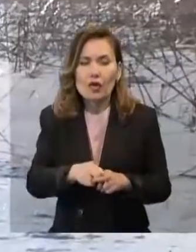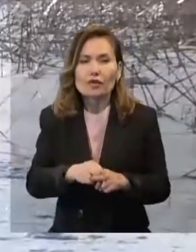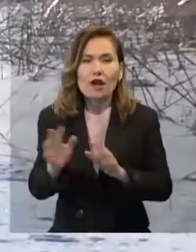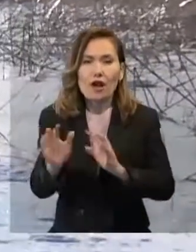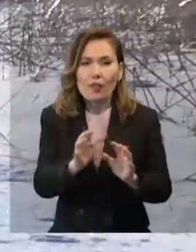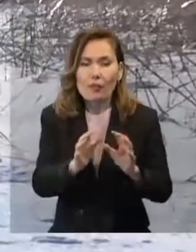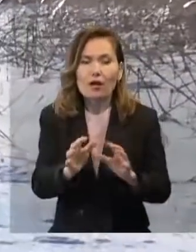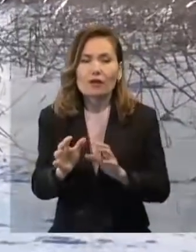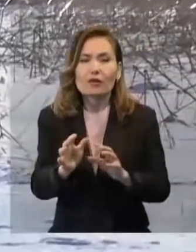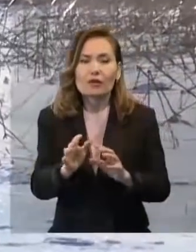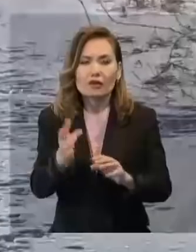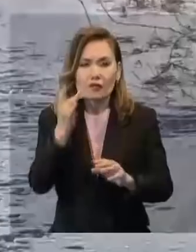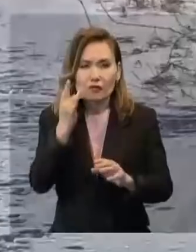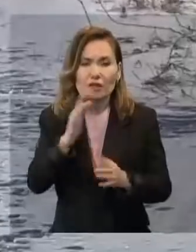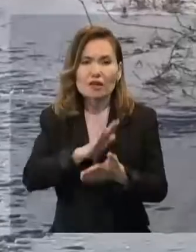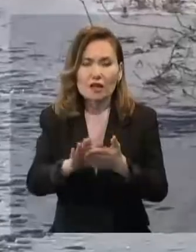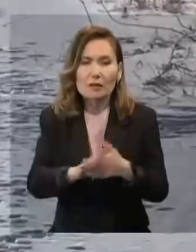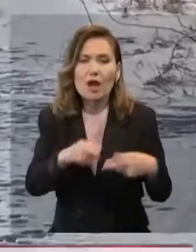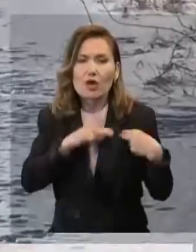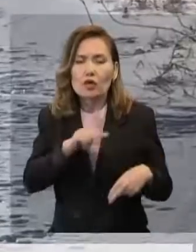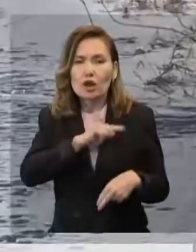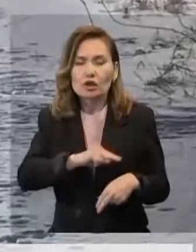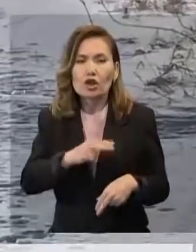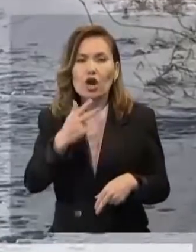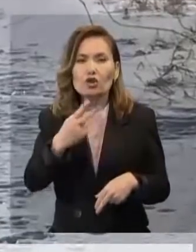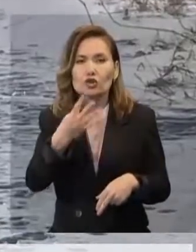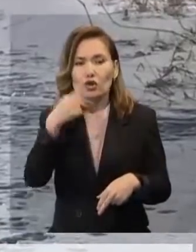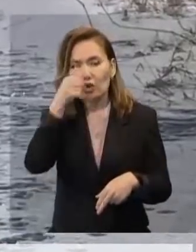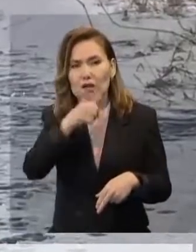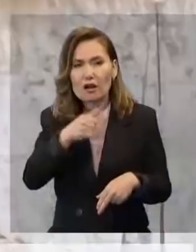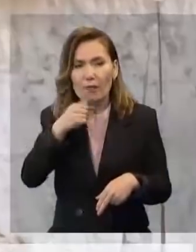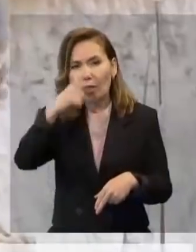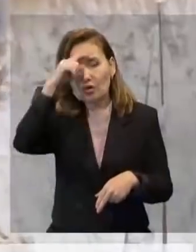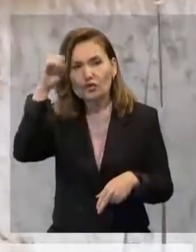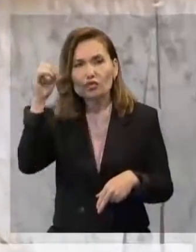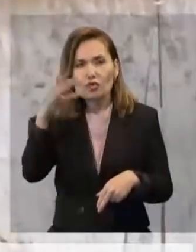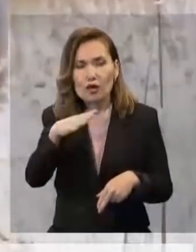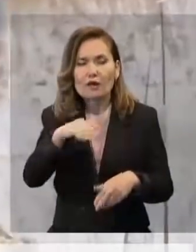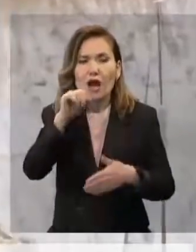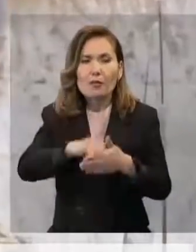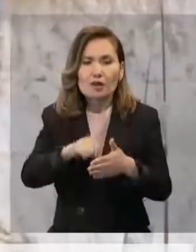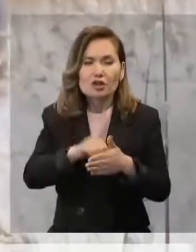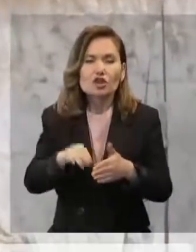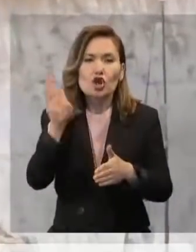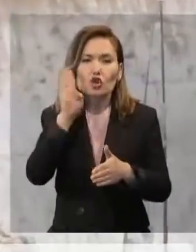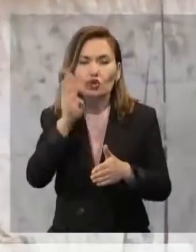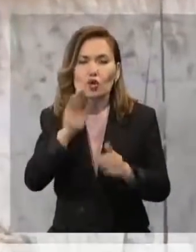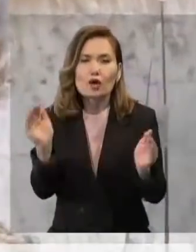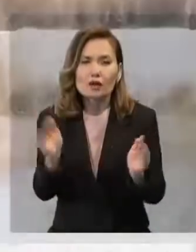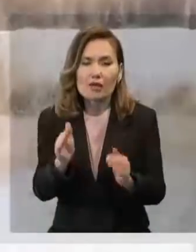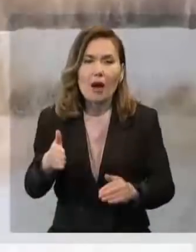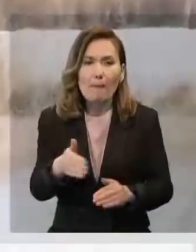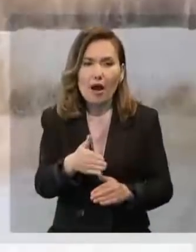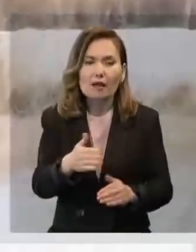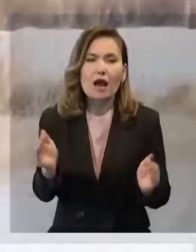бар күш-қуатын сарп еткенін айтады. Тек соңғы 3-4 жылдағы қуаңшылықтан су айдыны біршама саязданып қалған, тиісінше балық та